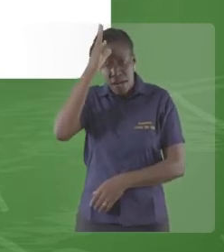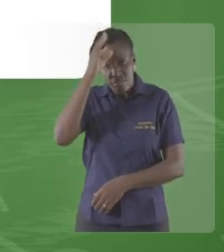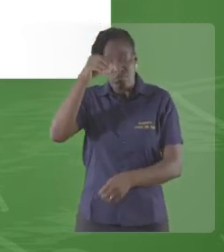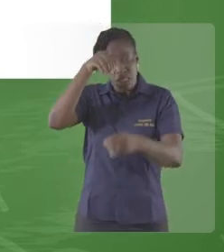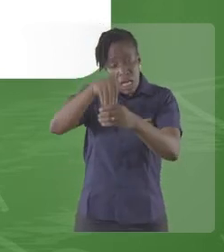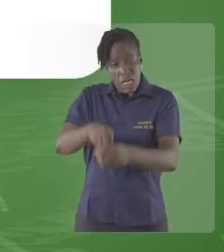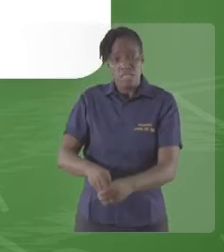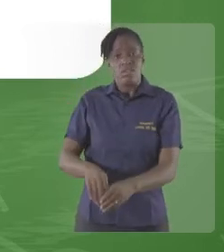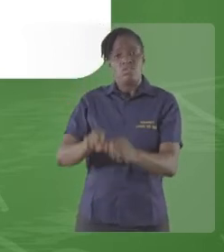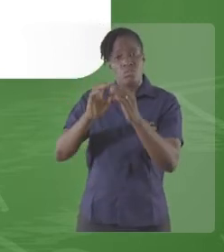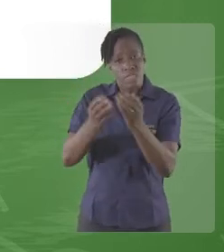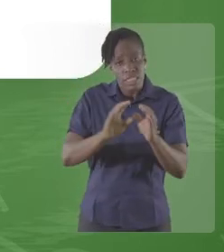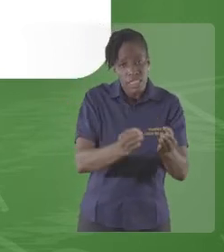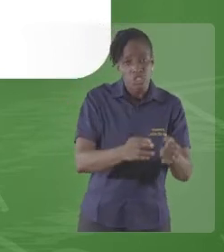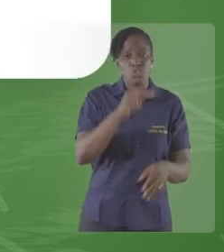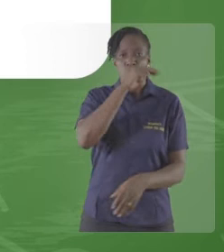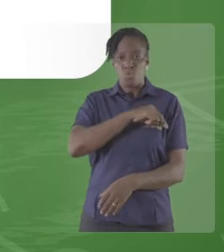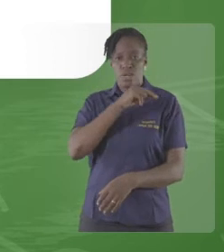au registre courant.